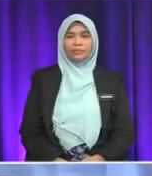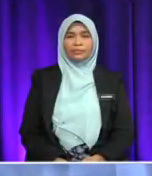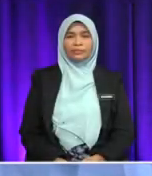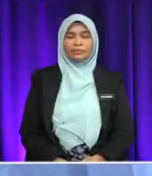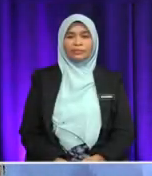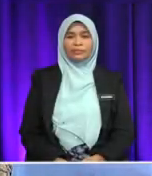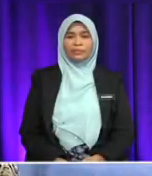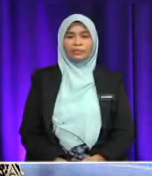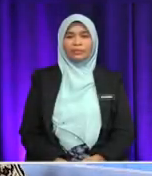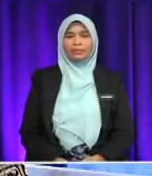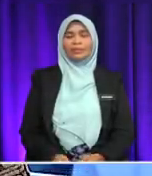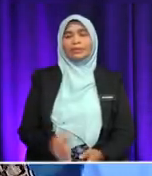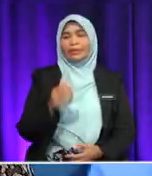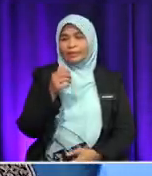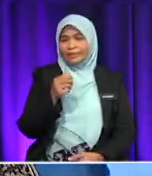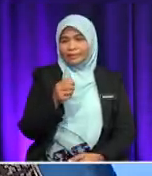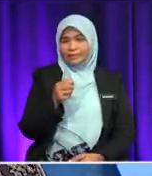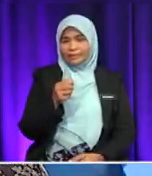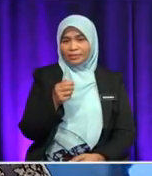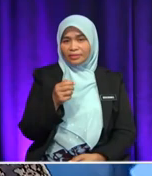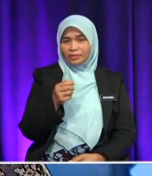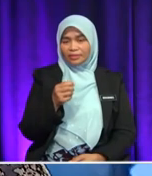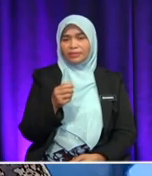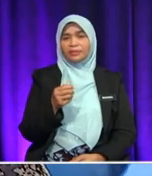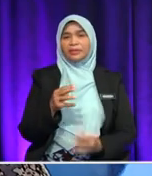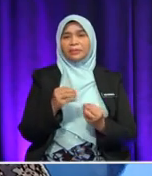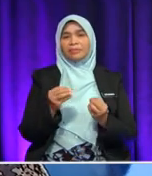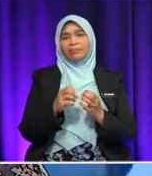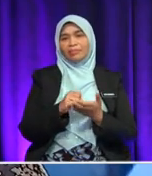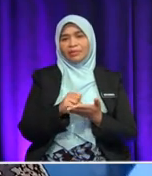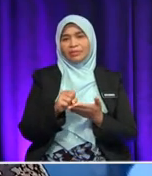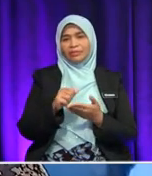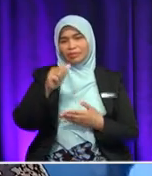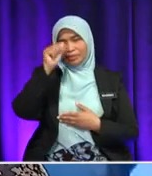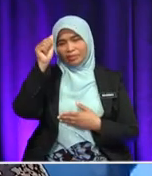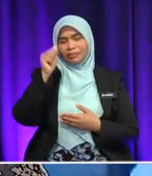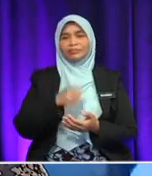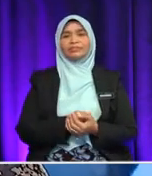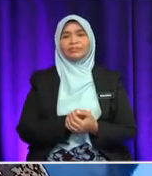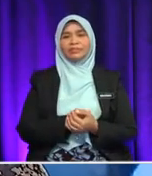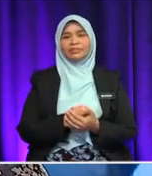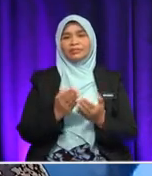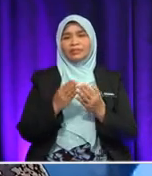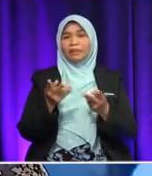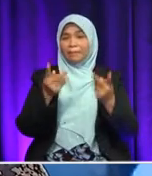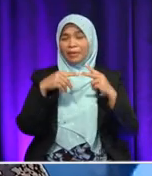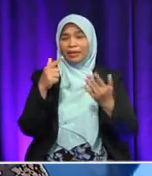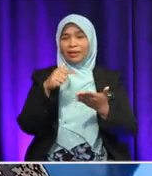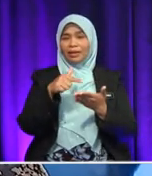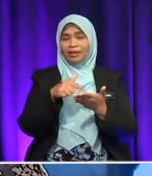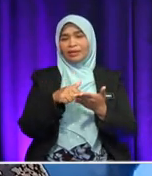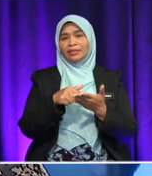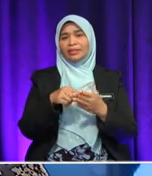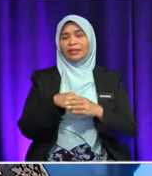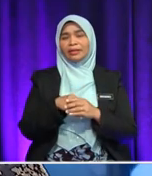subhanallah subhanallah subhanallah subhanallah subhanallah Alhamdulillah kembali lagi dalam slot